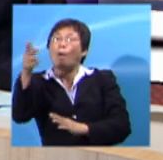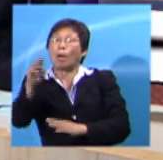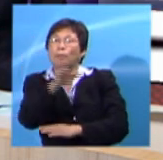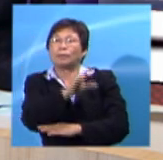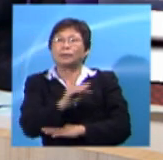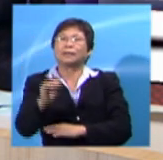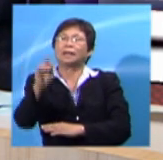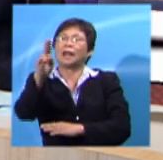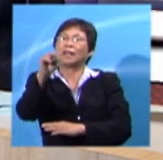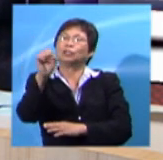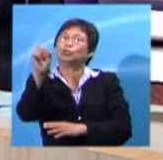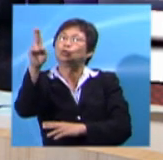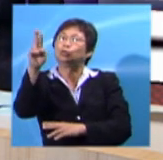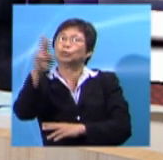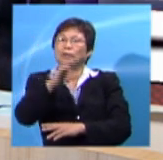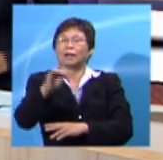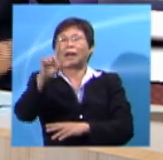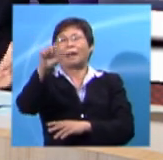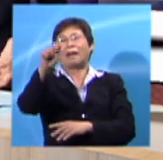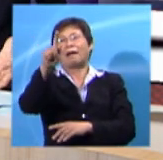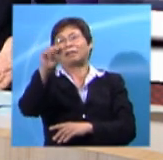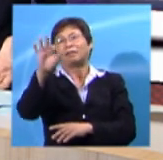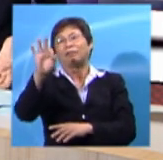surendren dan Latifah